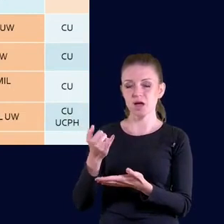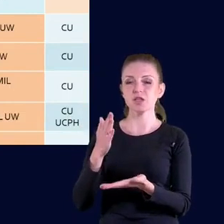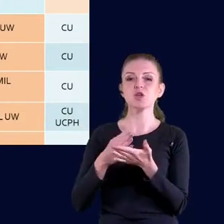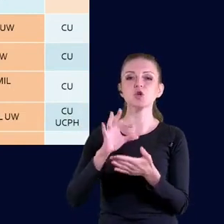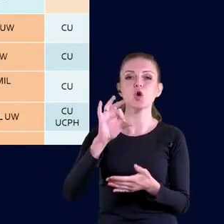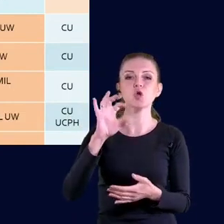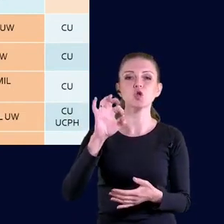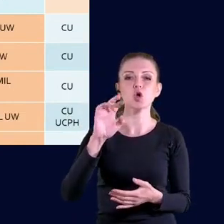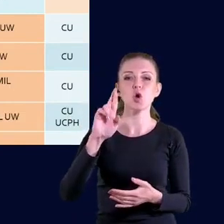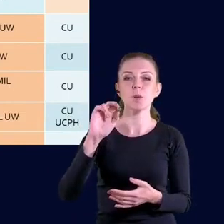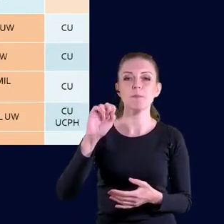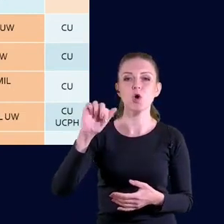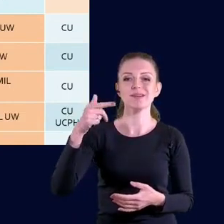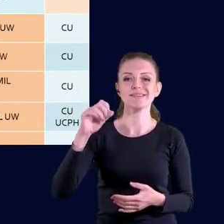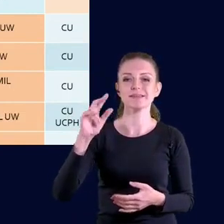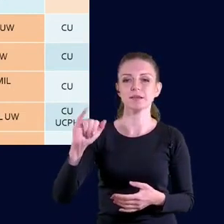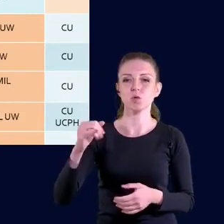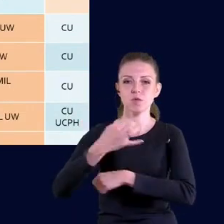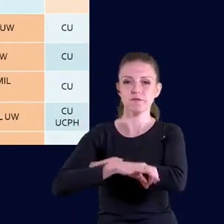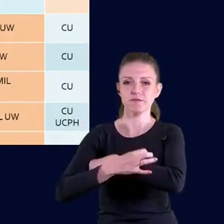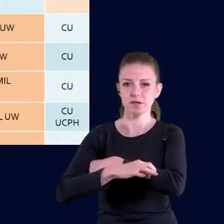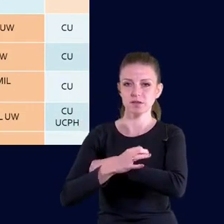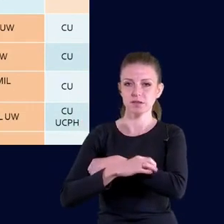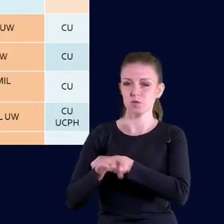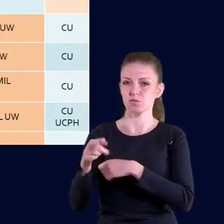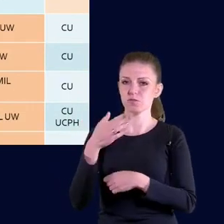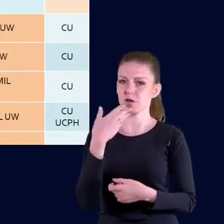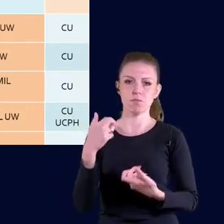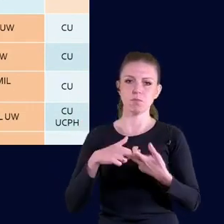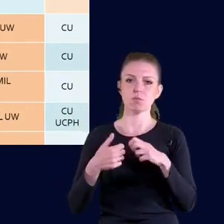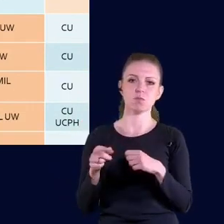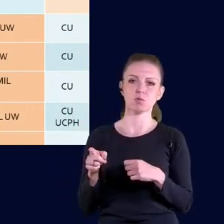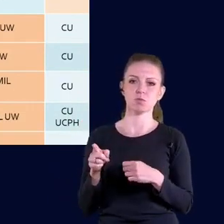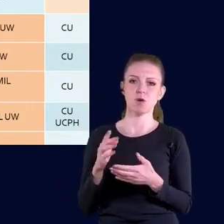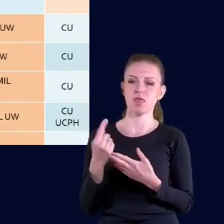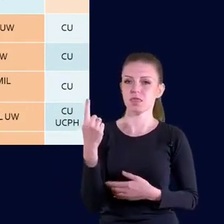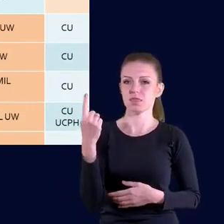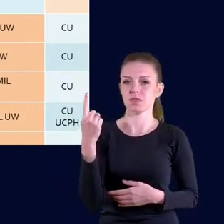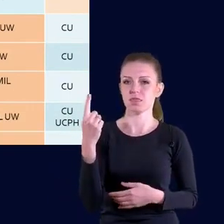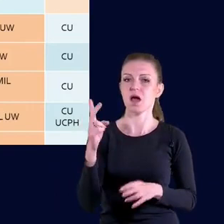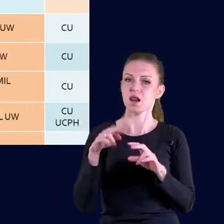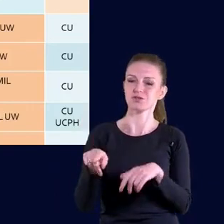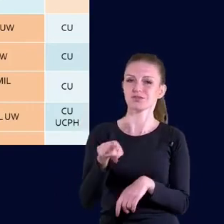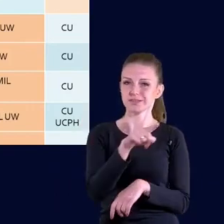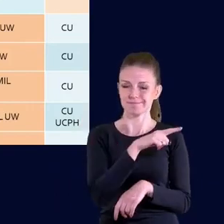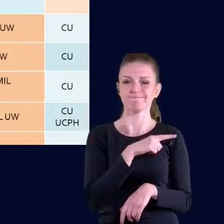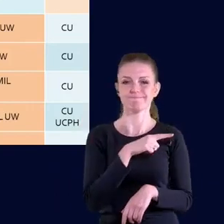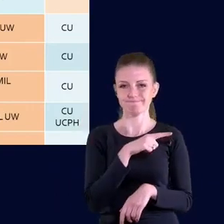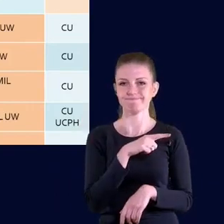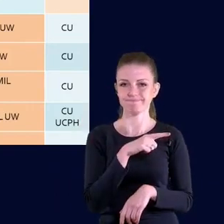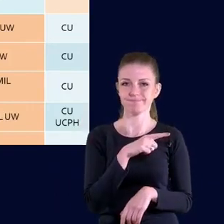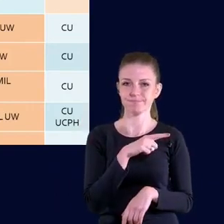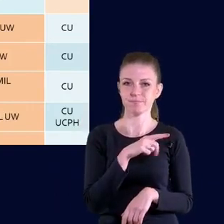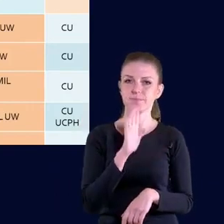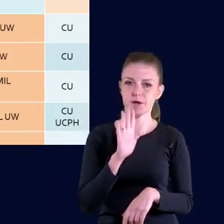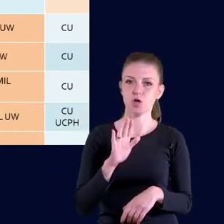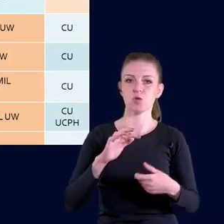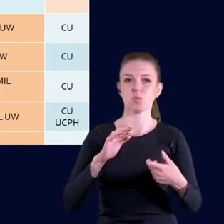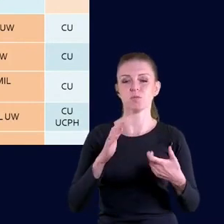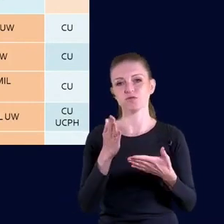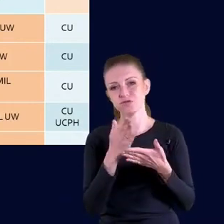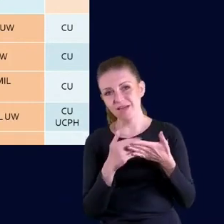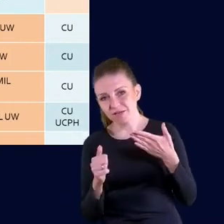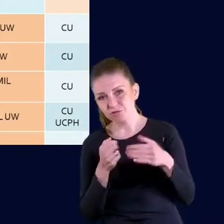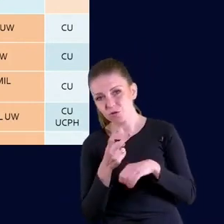wskazał że w tym zakresie nie ma żadnych problemów pozostałe uczelnię mają albo